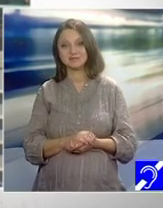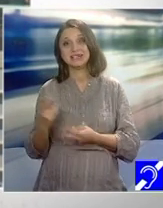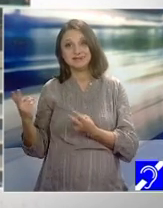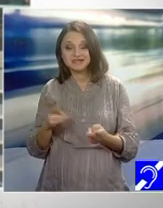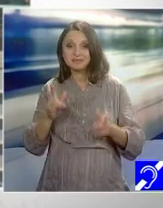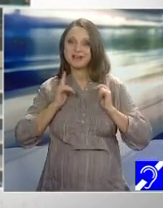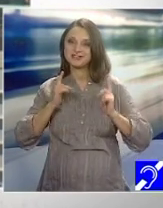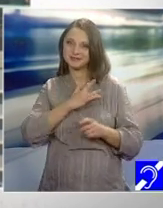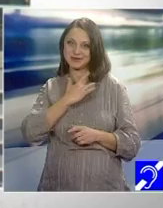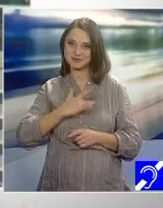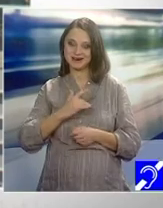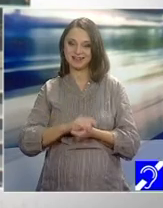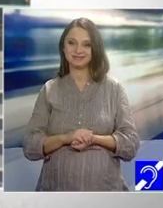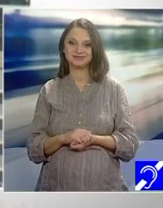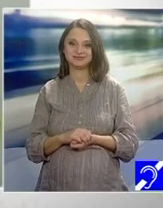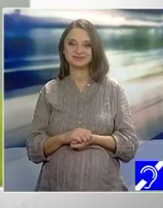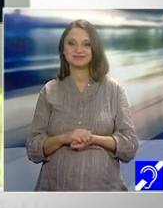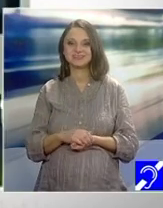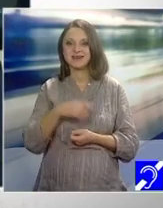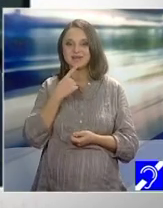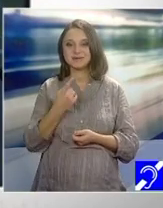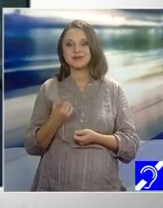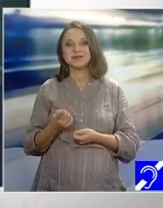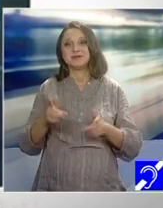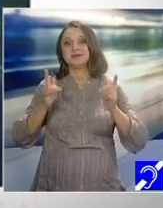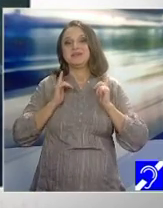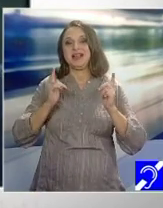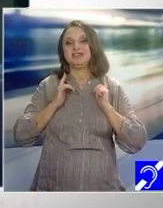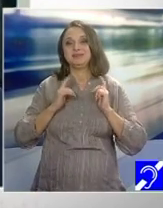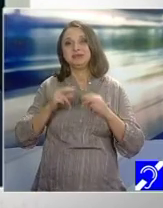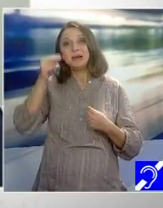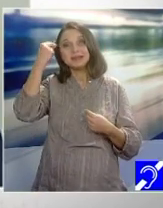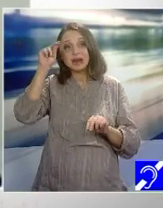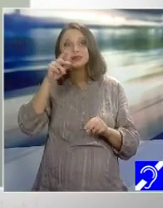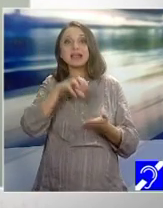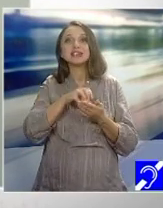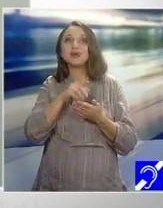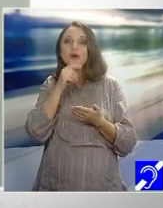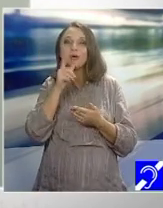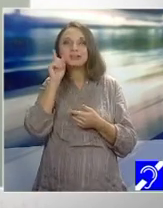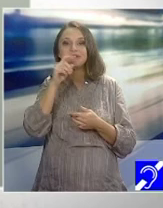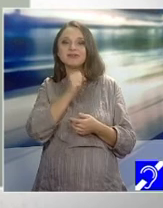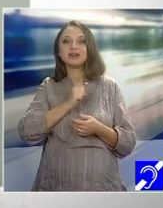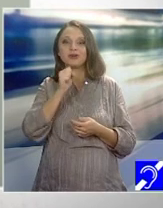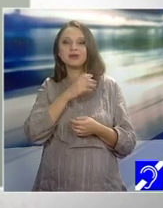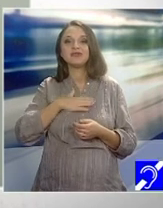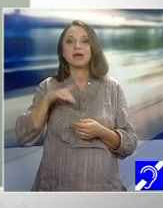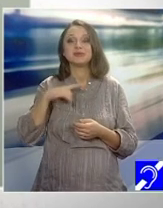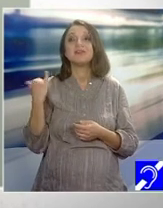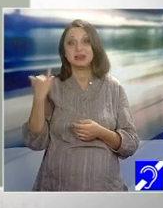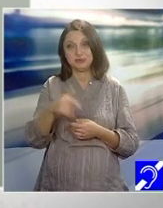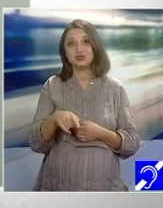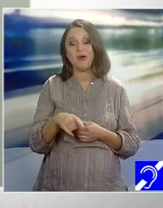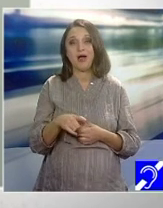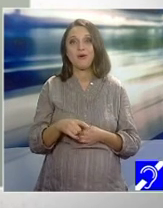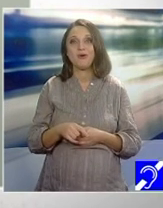și așteptăm cu drag. Așadar, de aia spun, abia așteptăm să anunțați această locație, pentru că vom dori și noi să fim prezenți acolo,